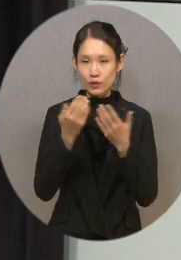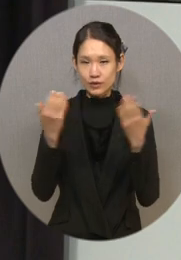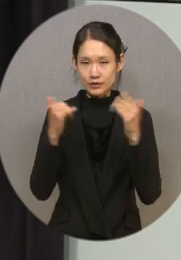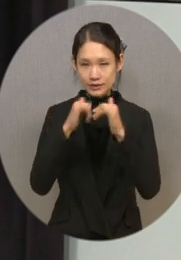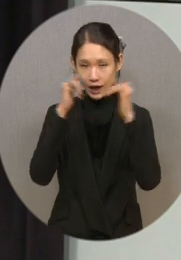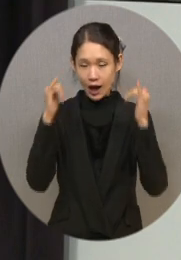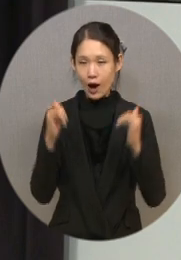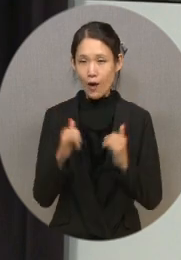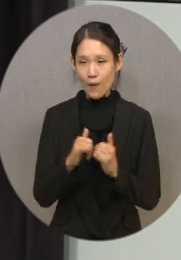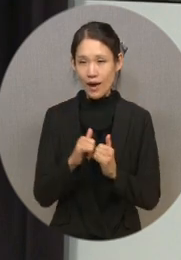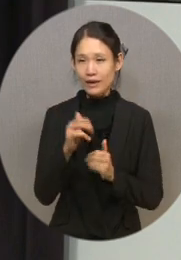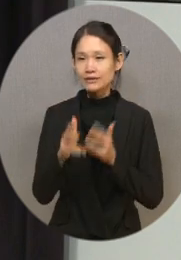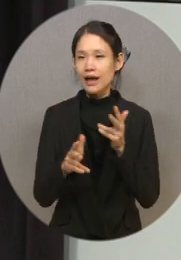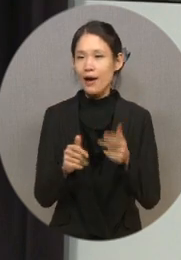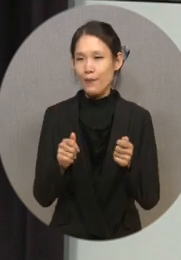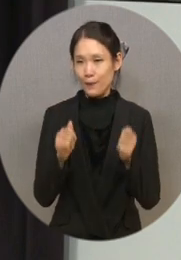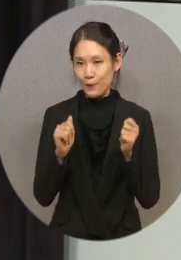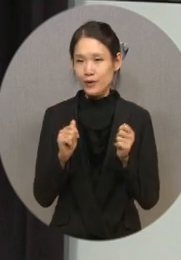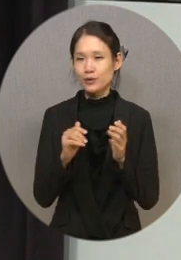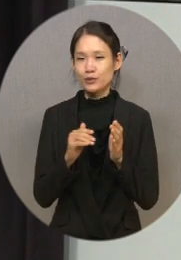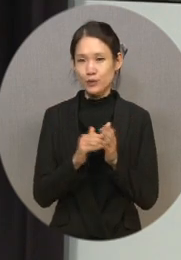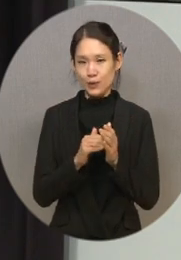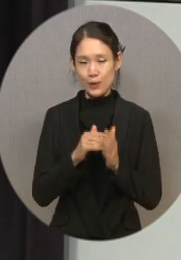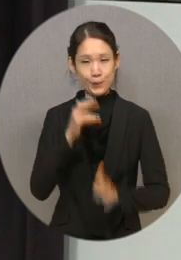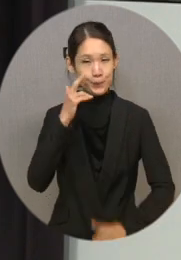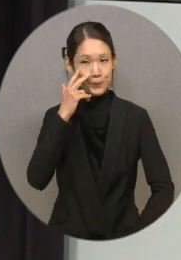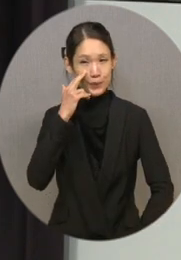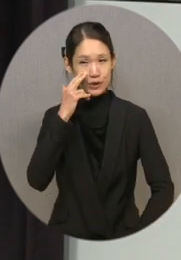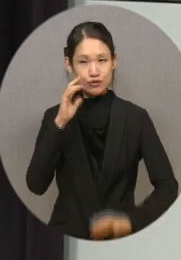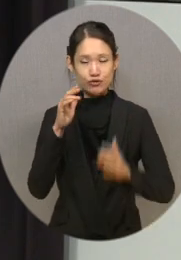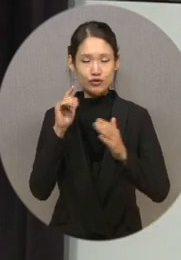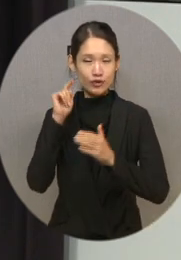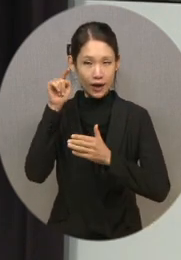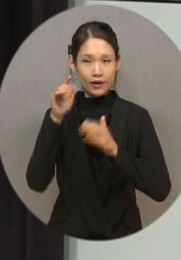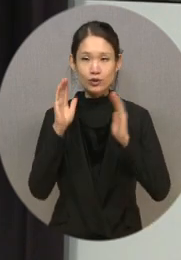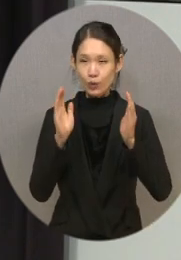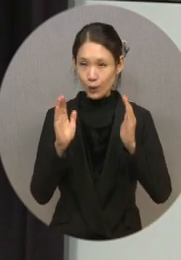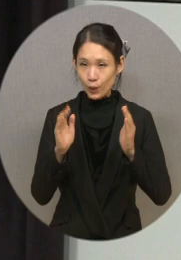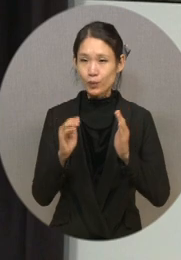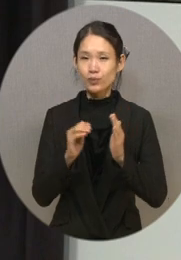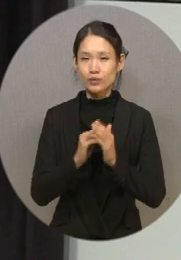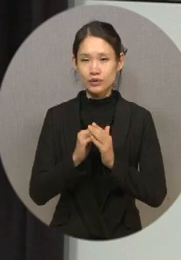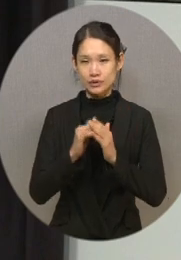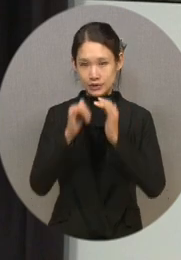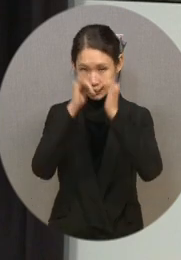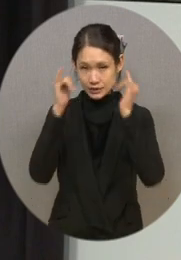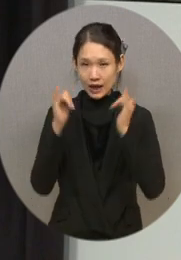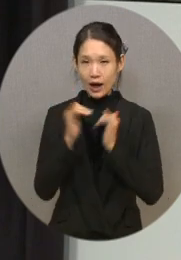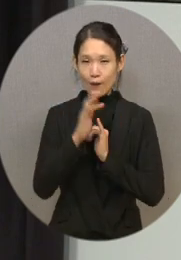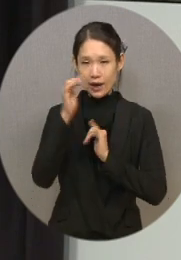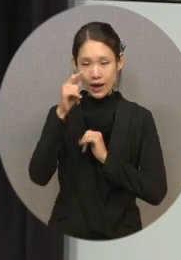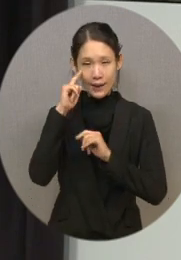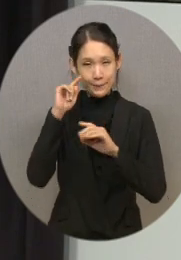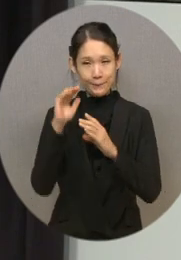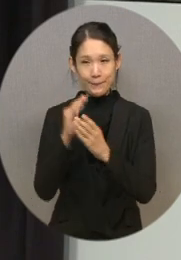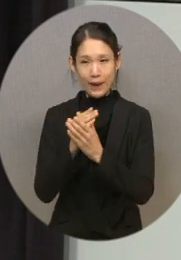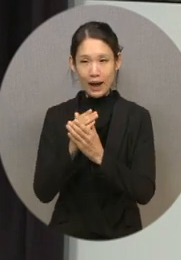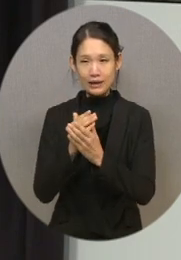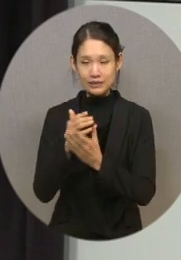사회사업학과를 졸업하시고 미국에 유학을 하셔서 사회학 박사학위를